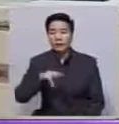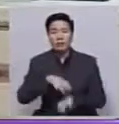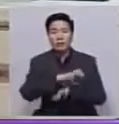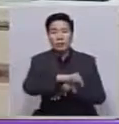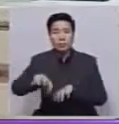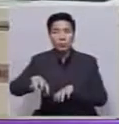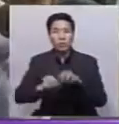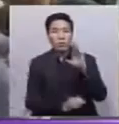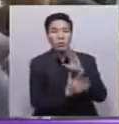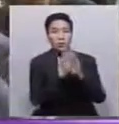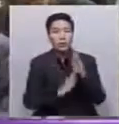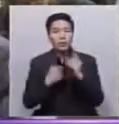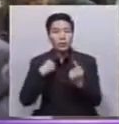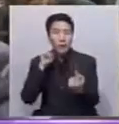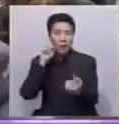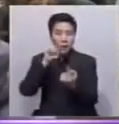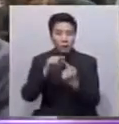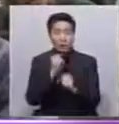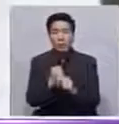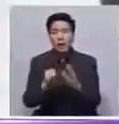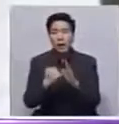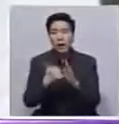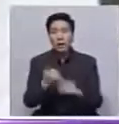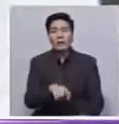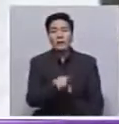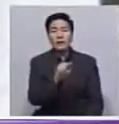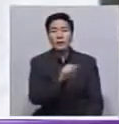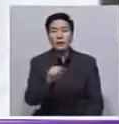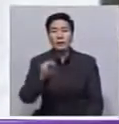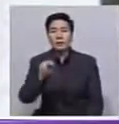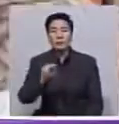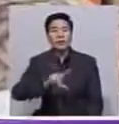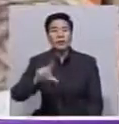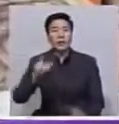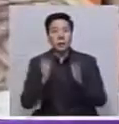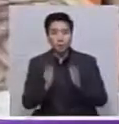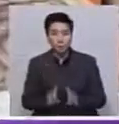ศช่วยประชาชนเข้าถึงสถาบันการเงินได้20ถึง30ล้านคน